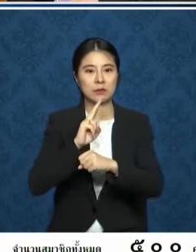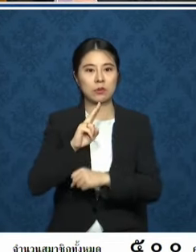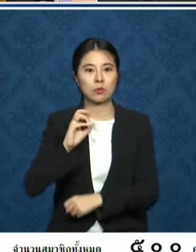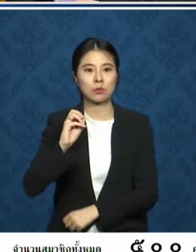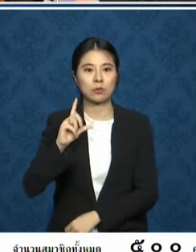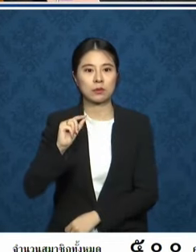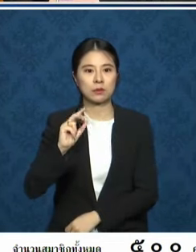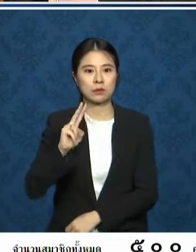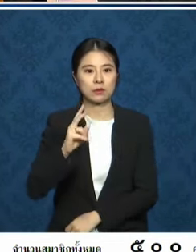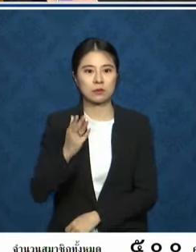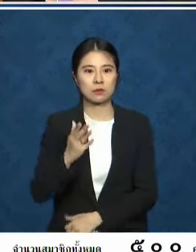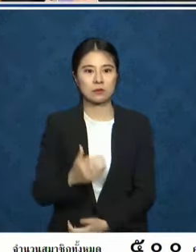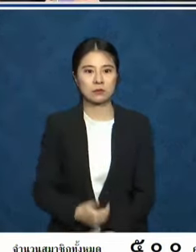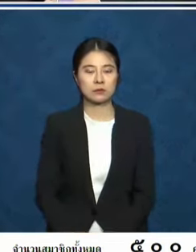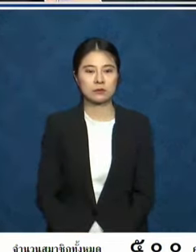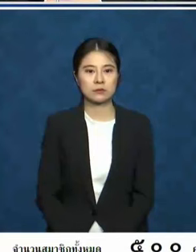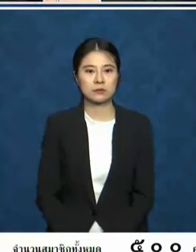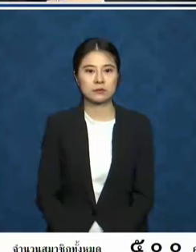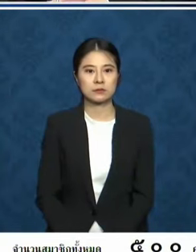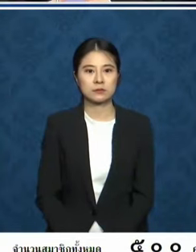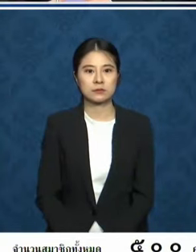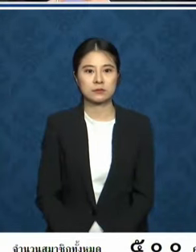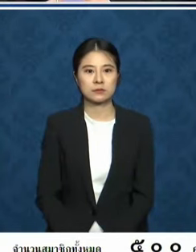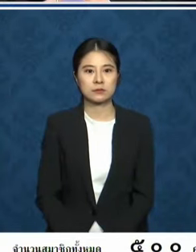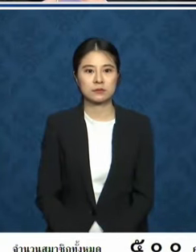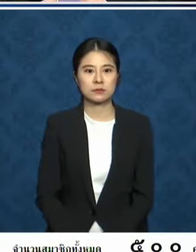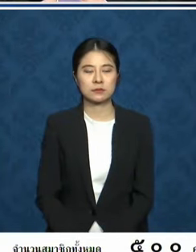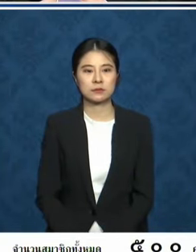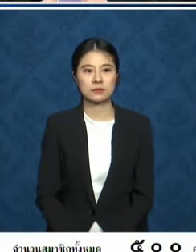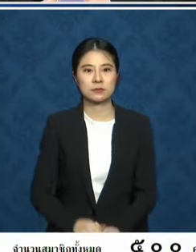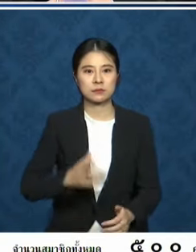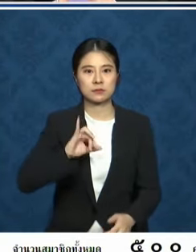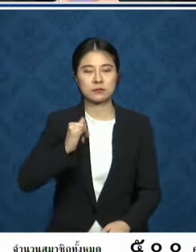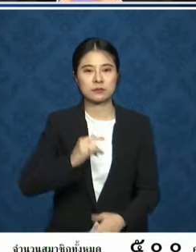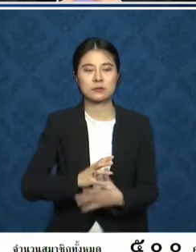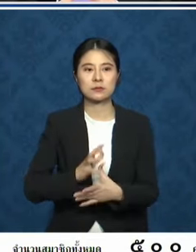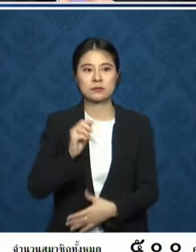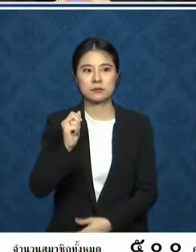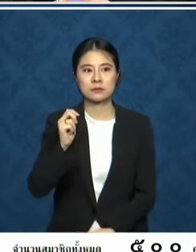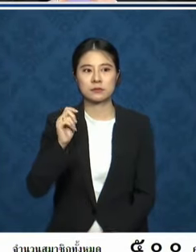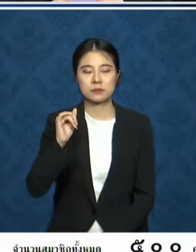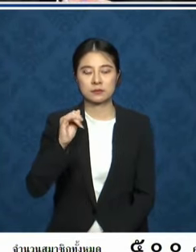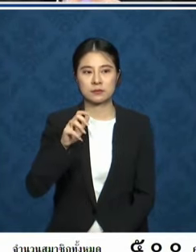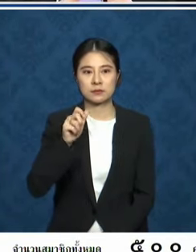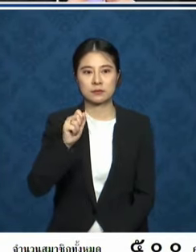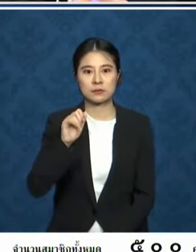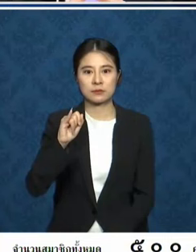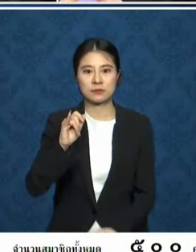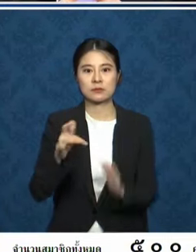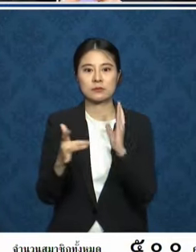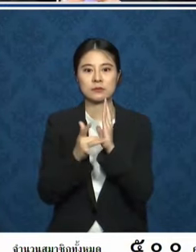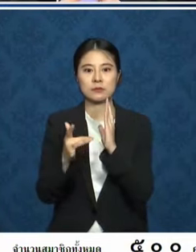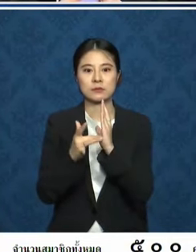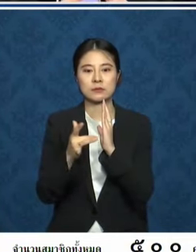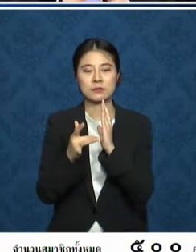อดีครับไปตอนเลยครับนอกจากนั้น หลายท่านได้ยินเรื่อง AI มาเยอะในป 65 AI